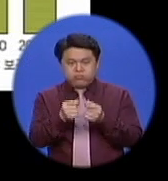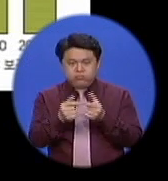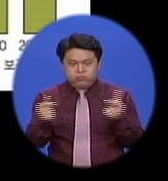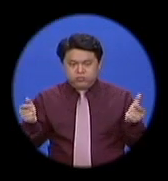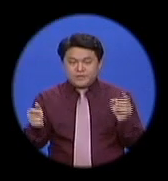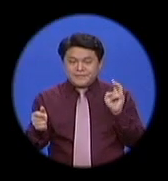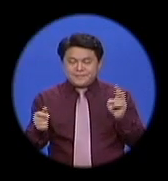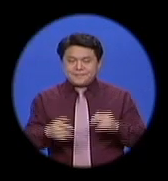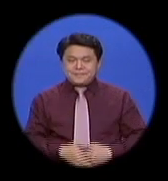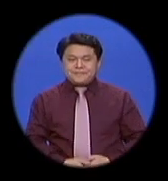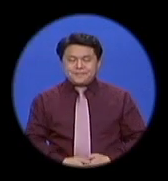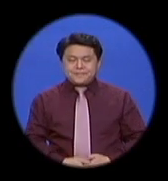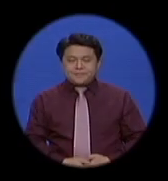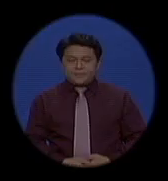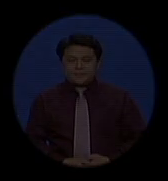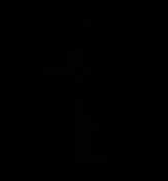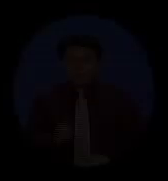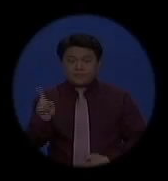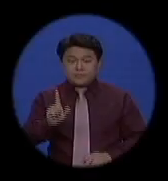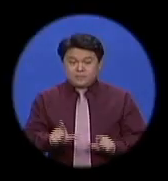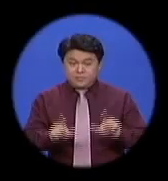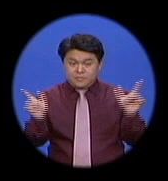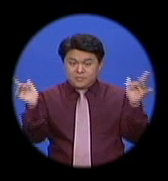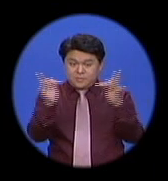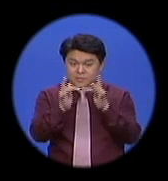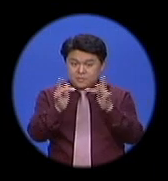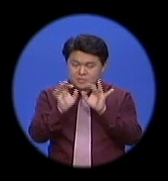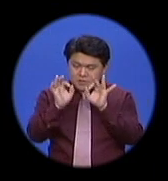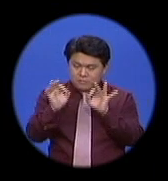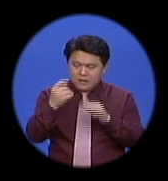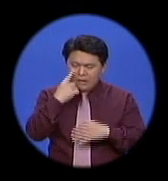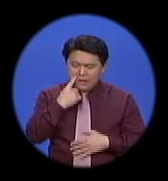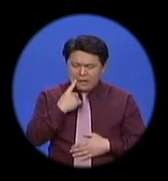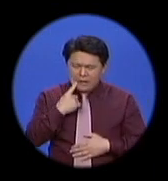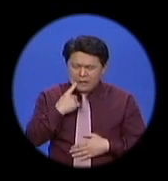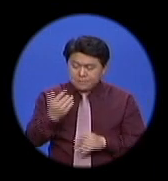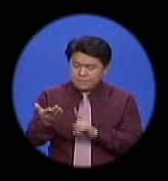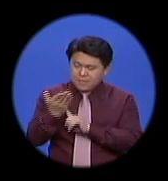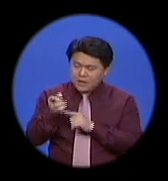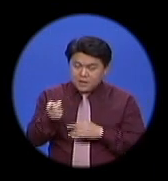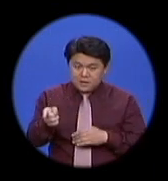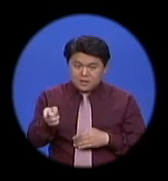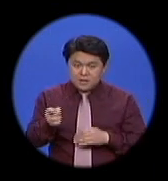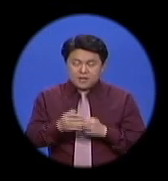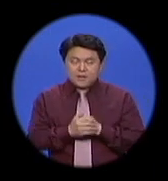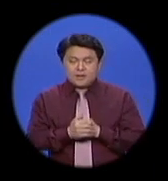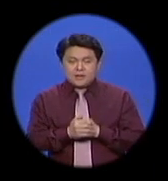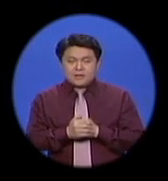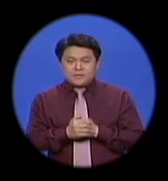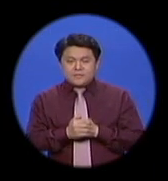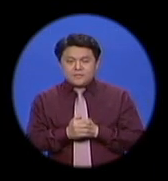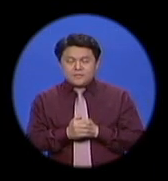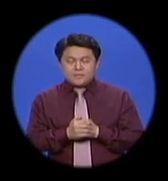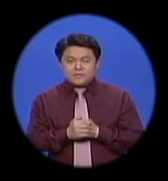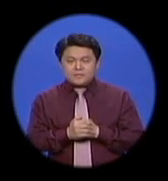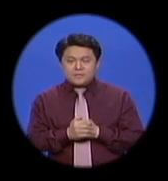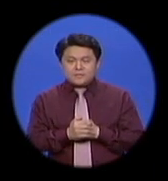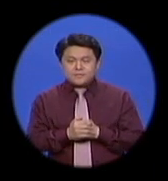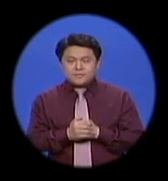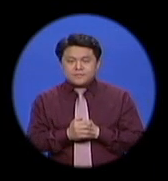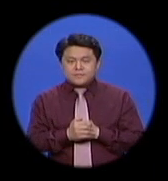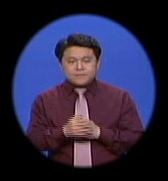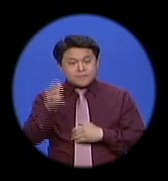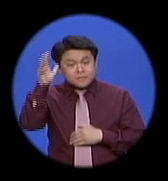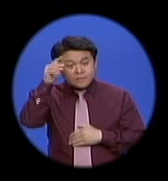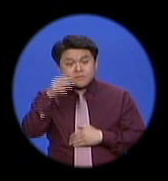있습니다. 어느 날 인터넷에 안타까운 슬픈 기사 하나를 접하게 됐는데요.